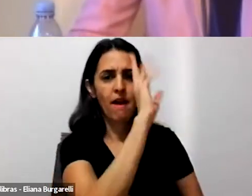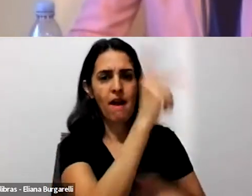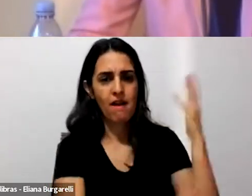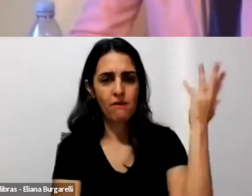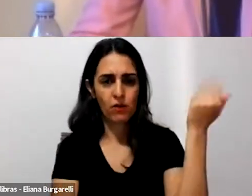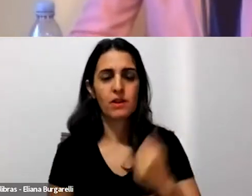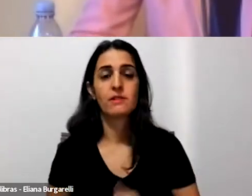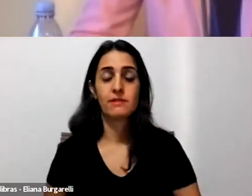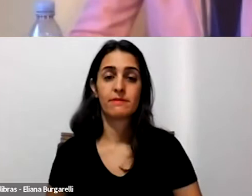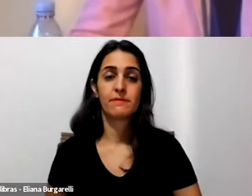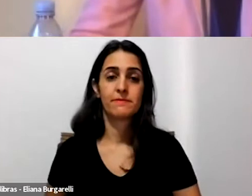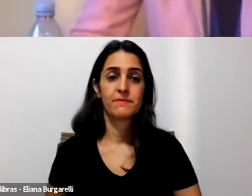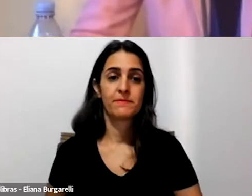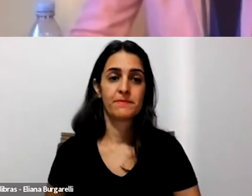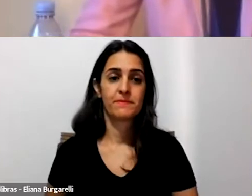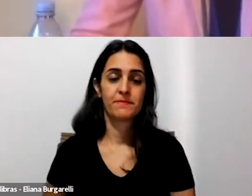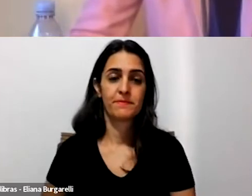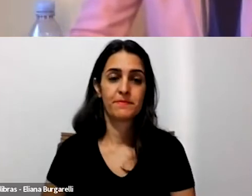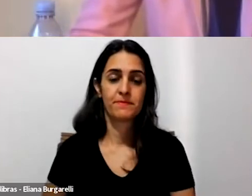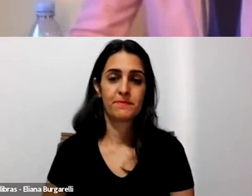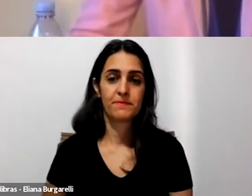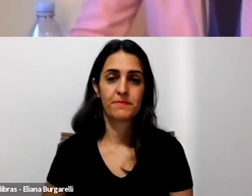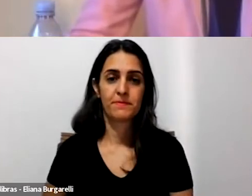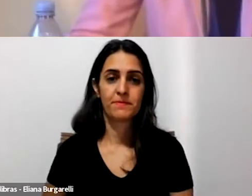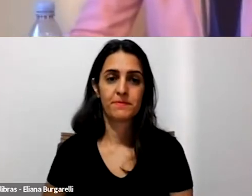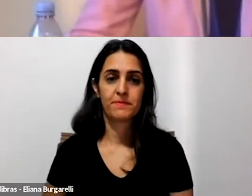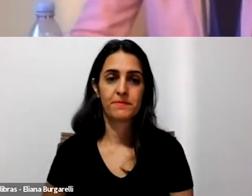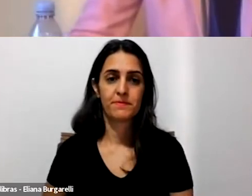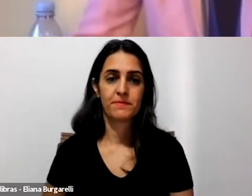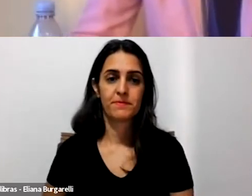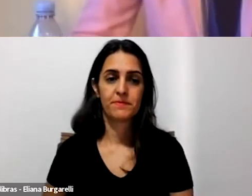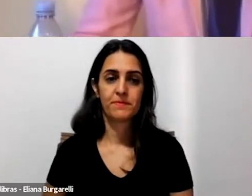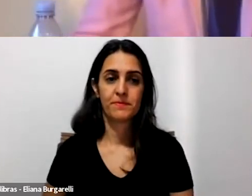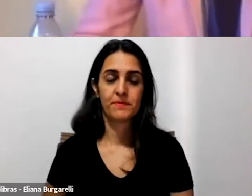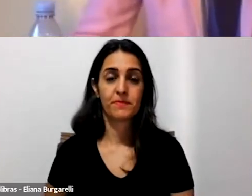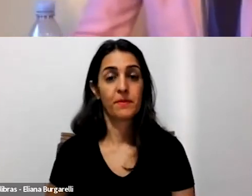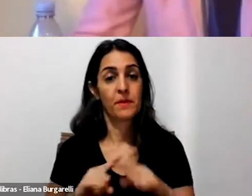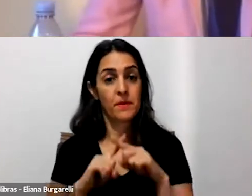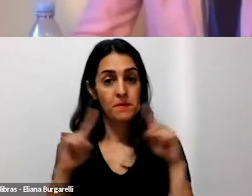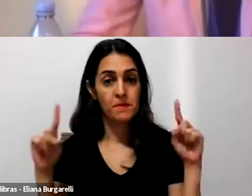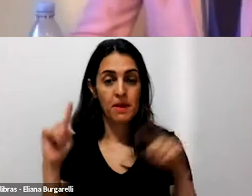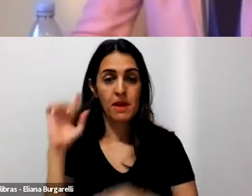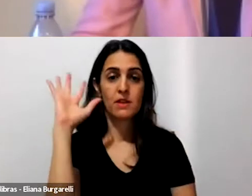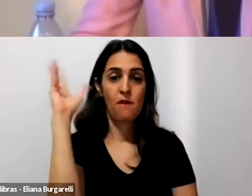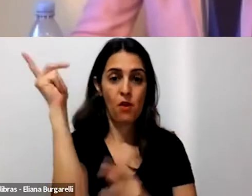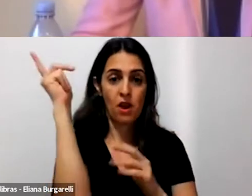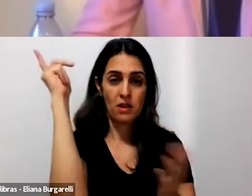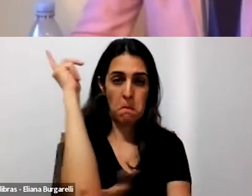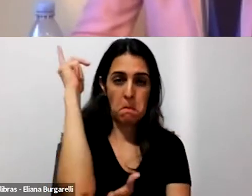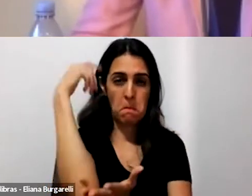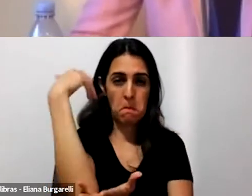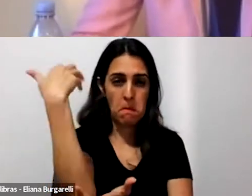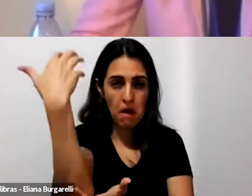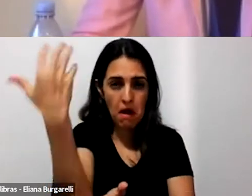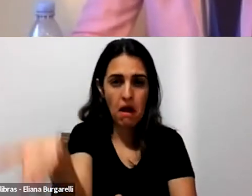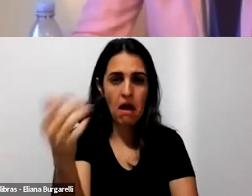tragiquement. Nous sommes dans les pires chiffres de déforestation depuis 15 ans. Mas a deforestação está aumentando e estamos